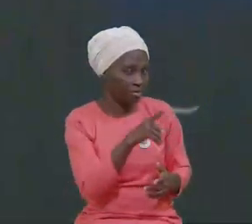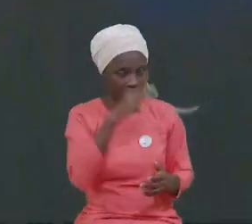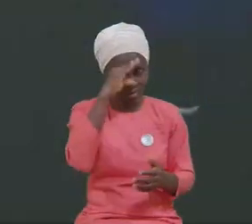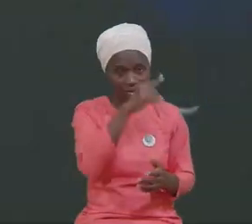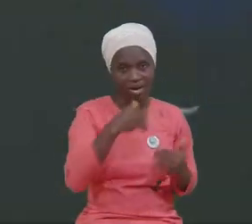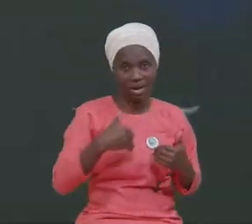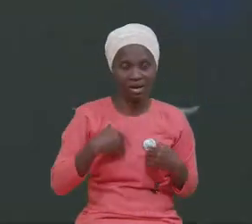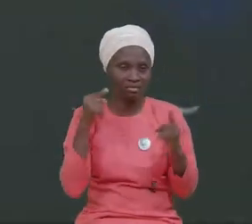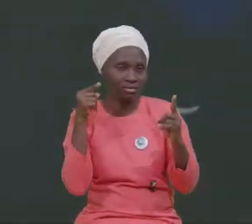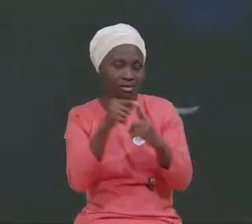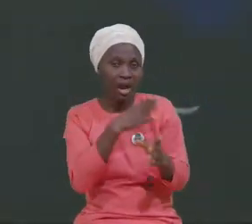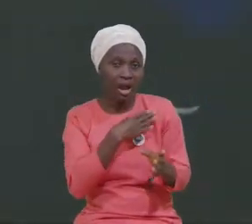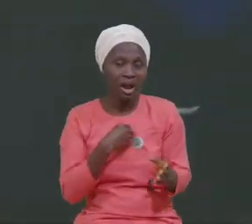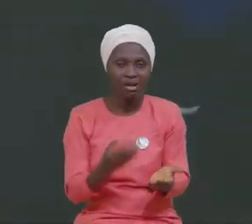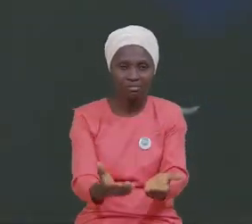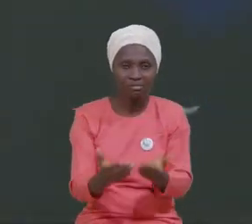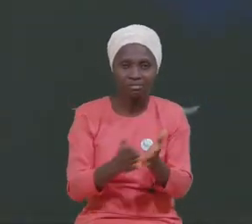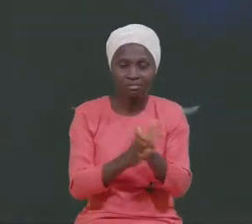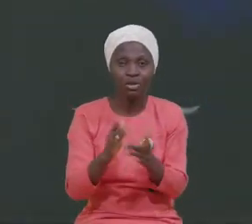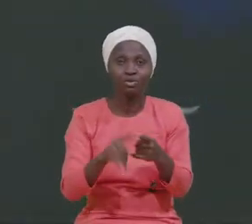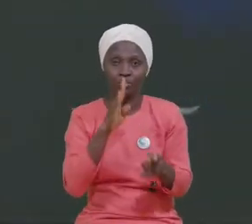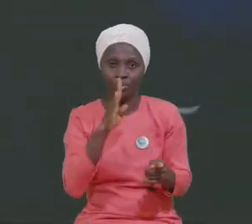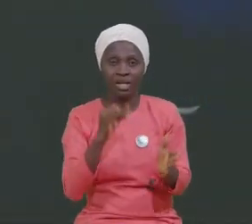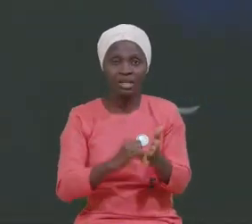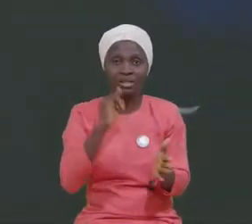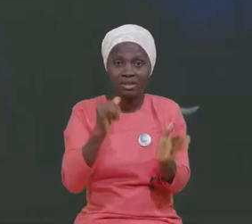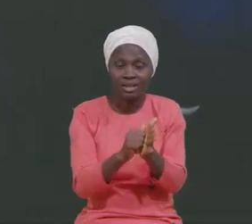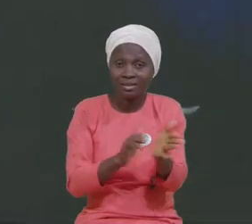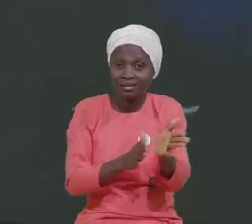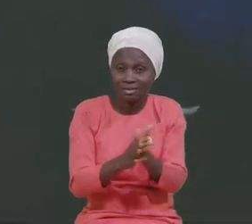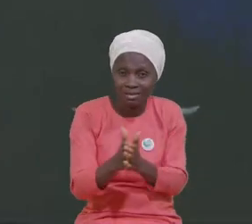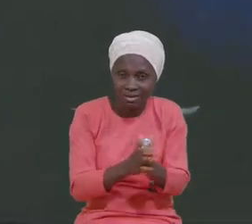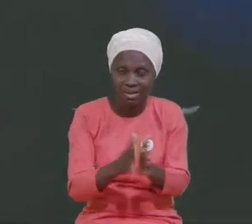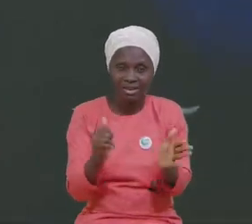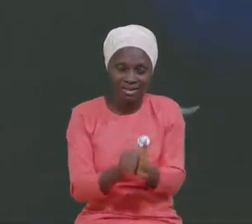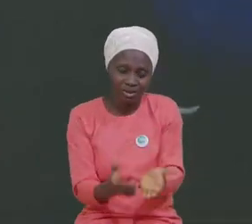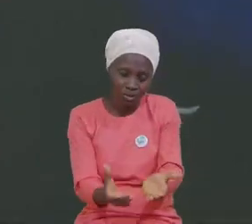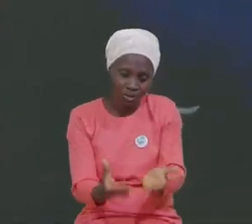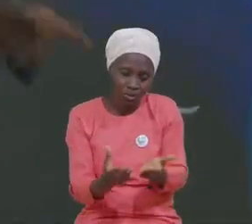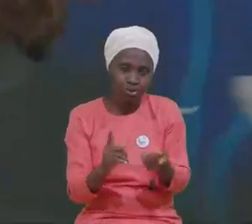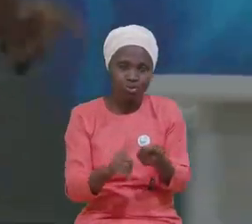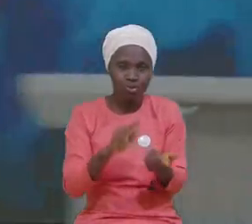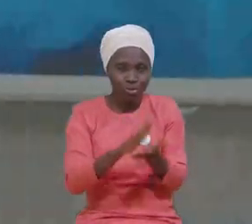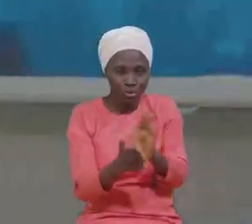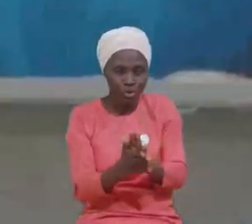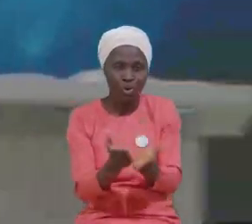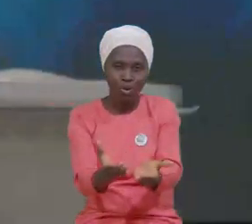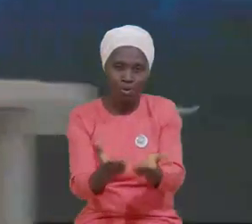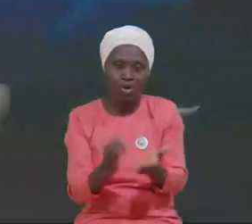un objectif. Je veux être, c'est ce désir, c'est